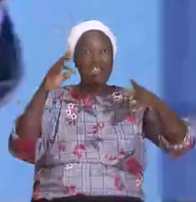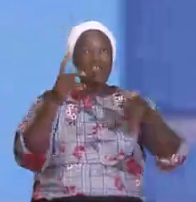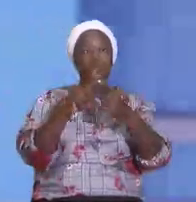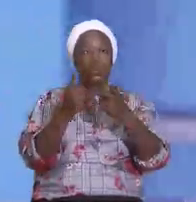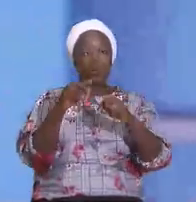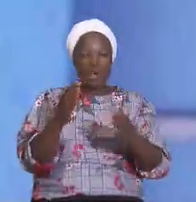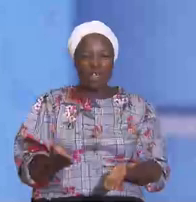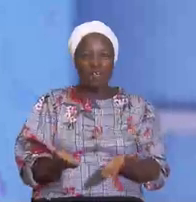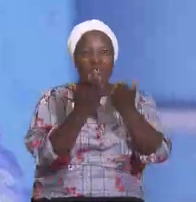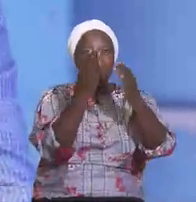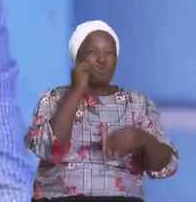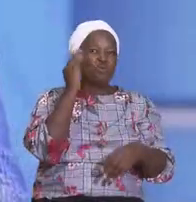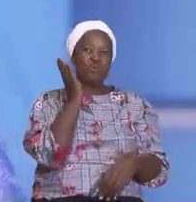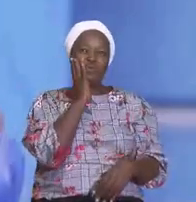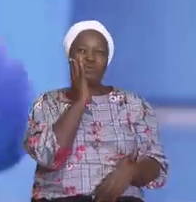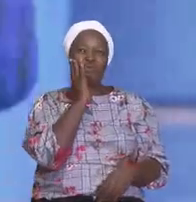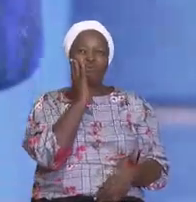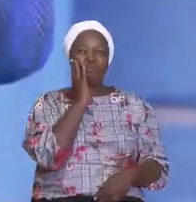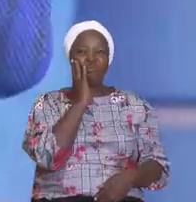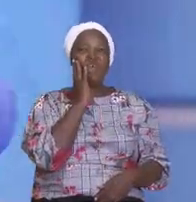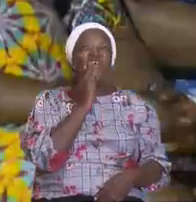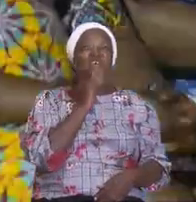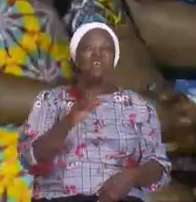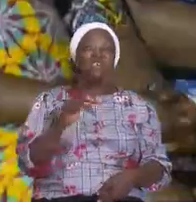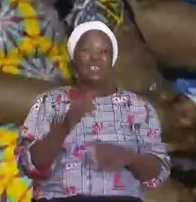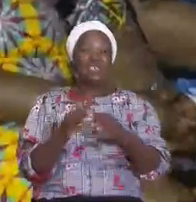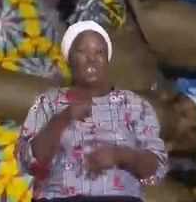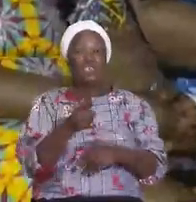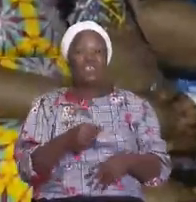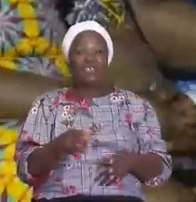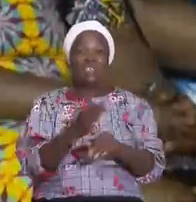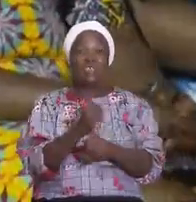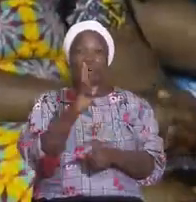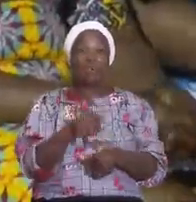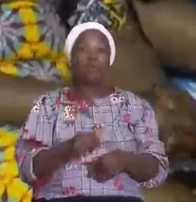vie jusqu'à ce que Dieu envoie les anges pour venir t'emporter.